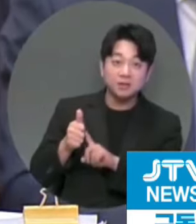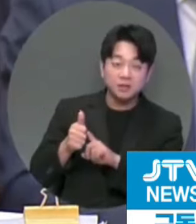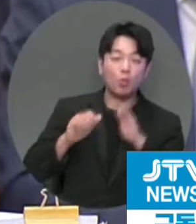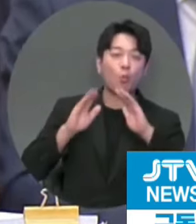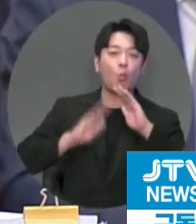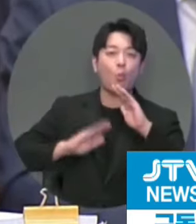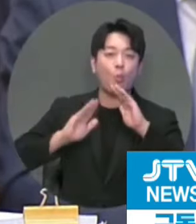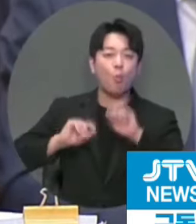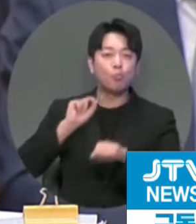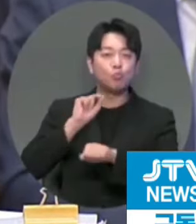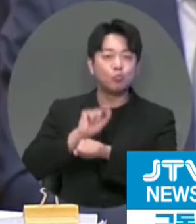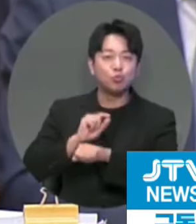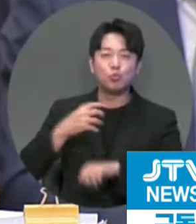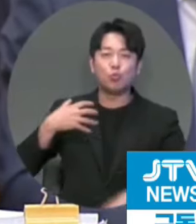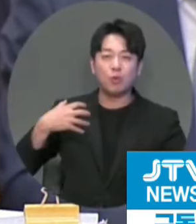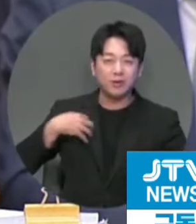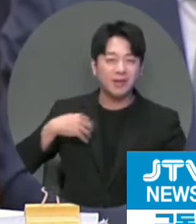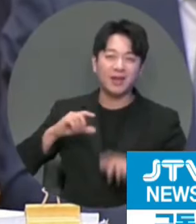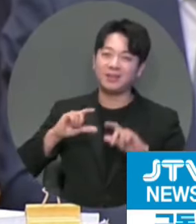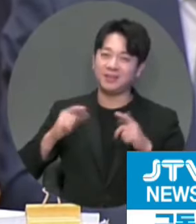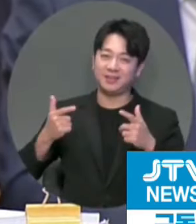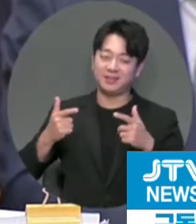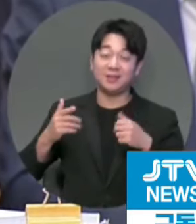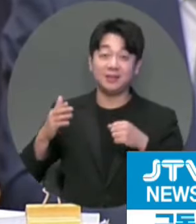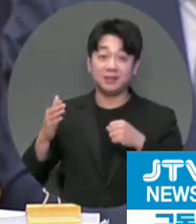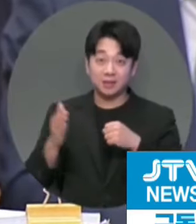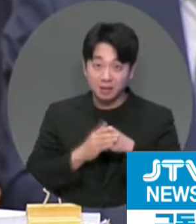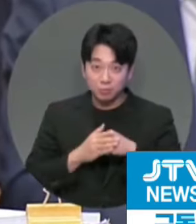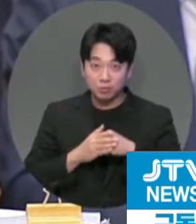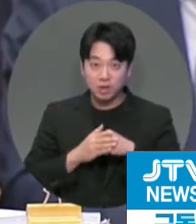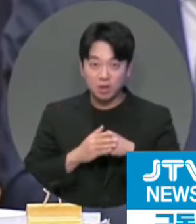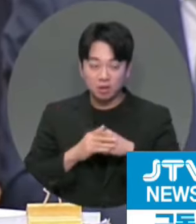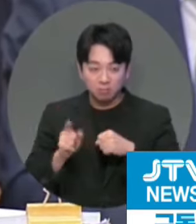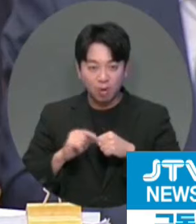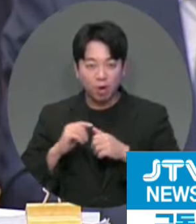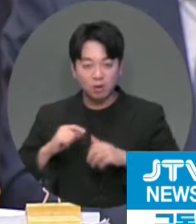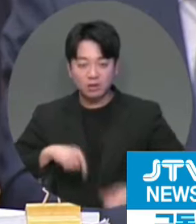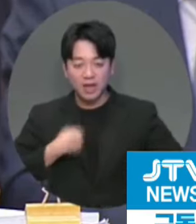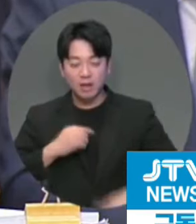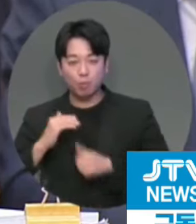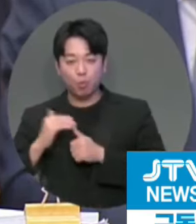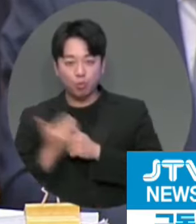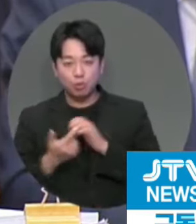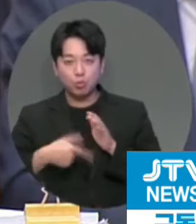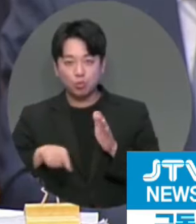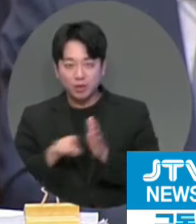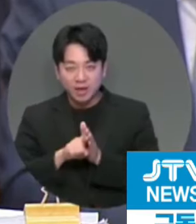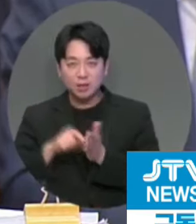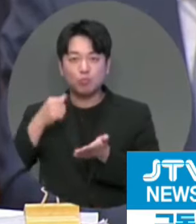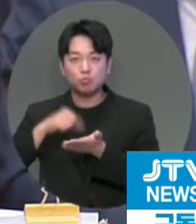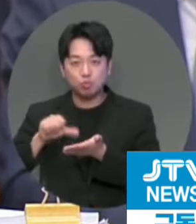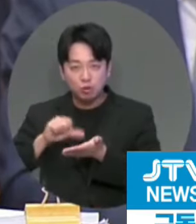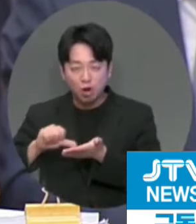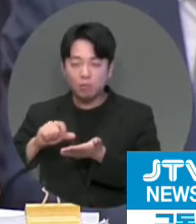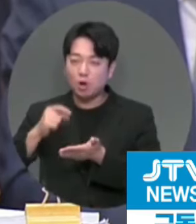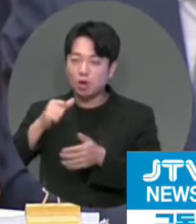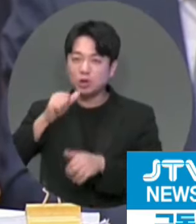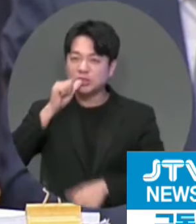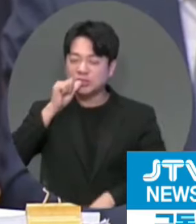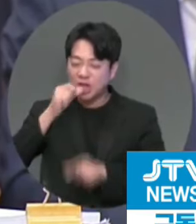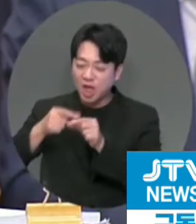가지 무기나 보호장구를 사용하는데 어려움이 있는 것 같습니다. 그리고 이